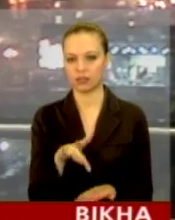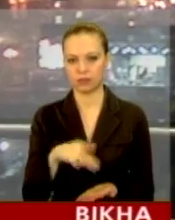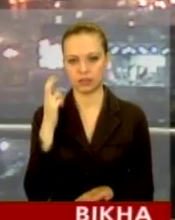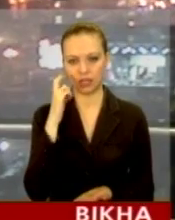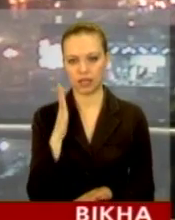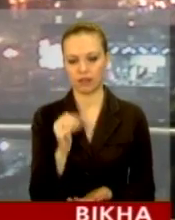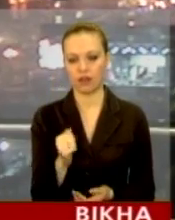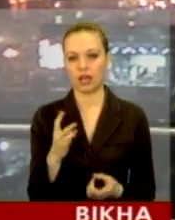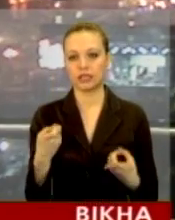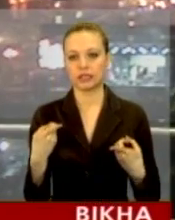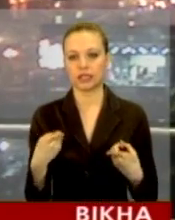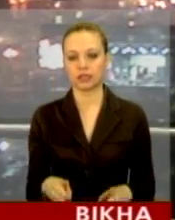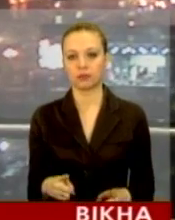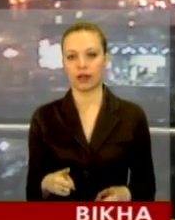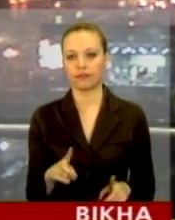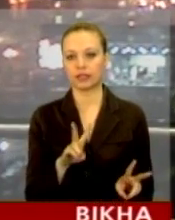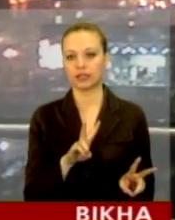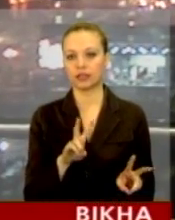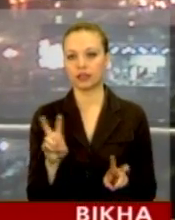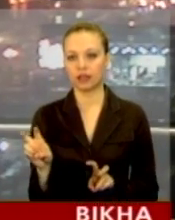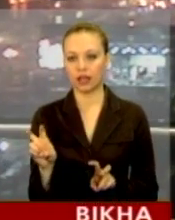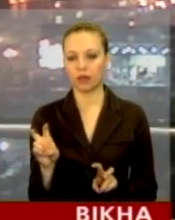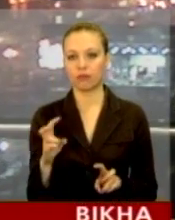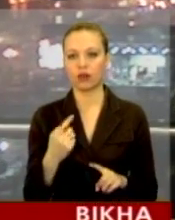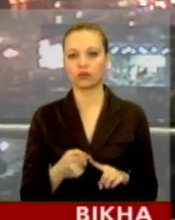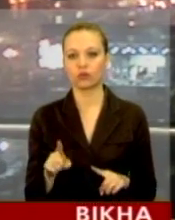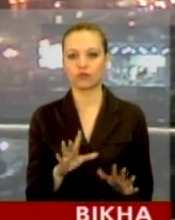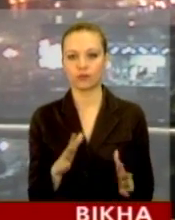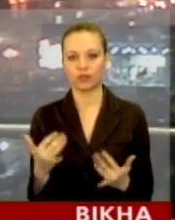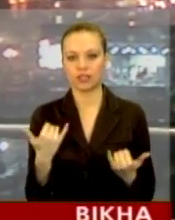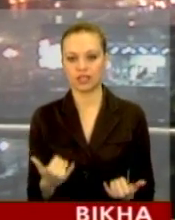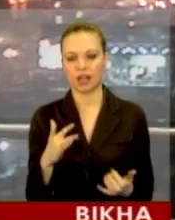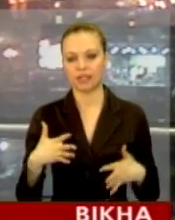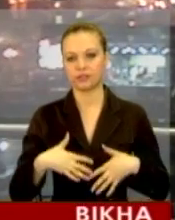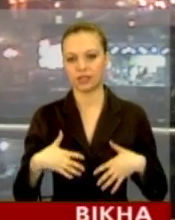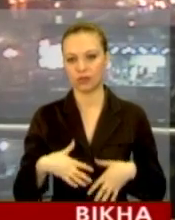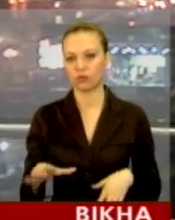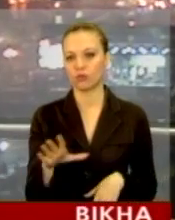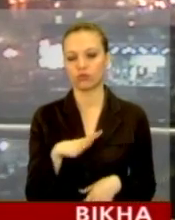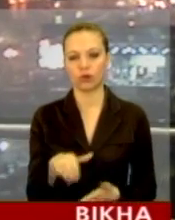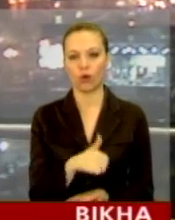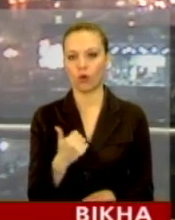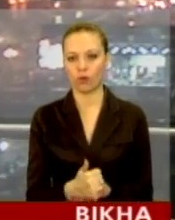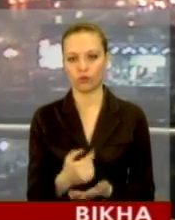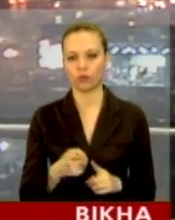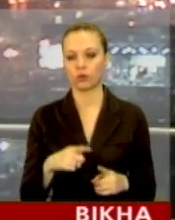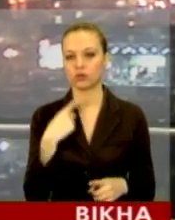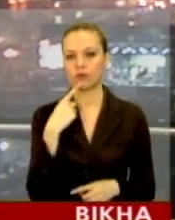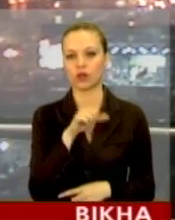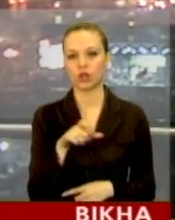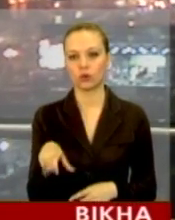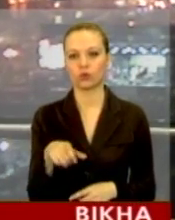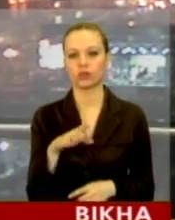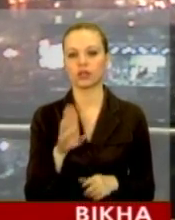Києва. Насправді ж, тема того, що відбувається зараз в Криму, була головною. Про це говорили люди